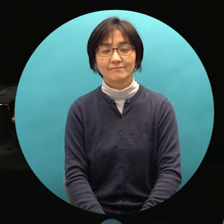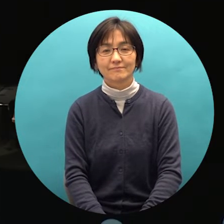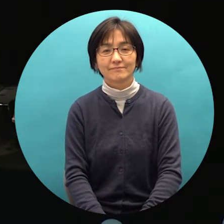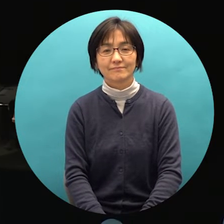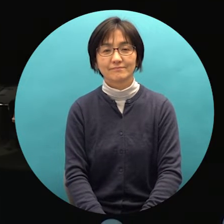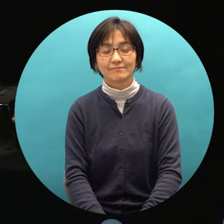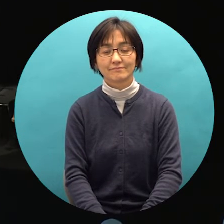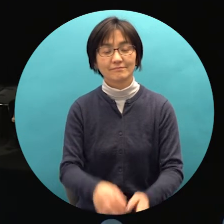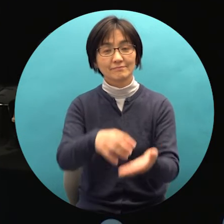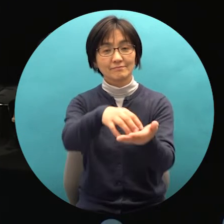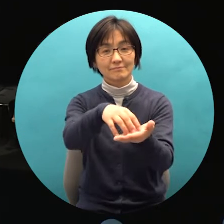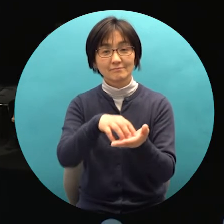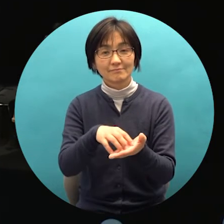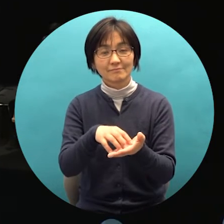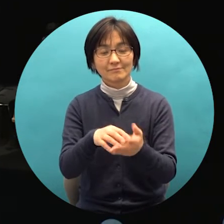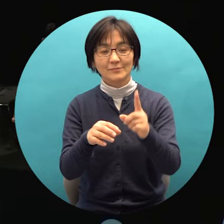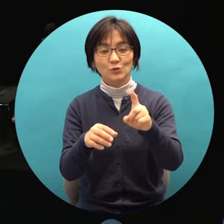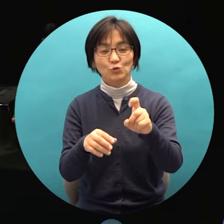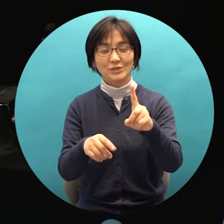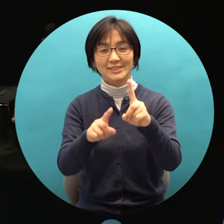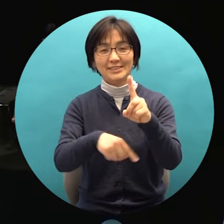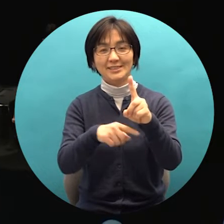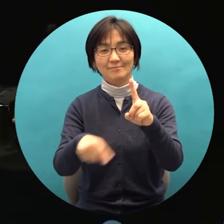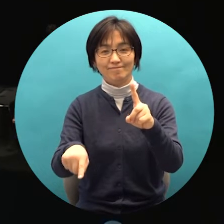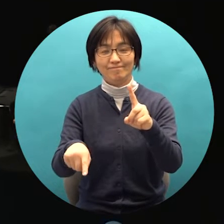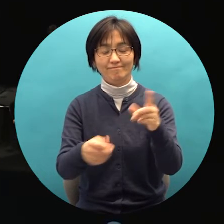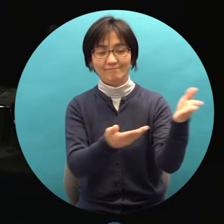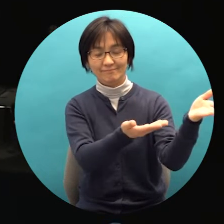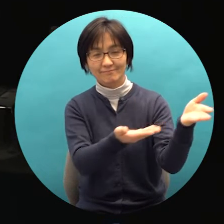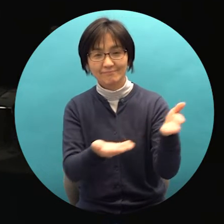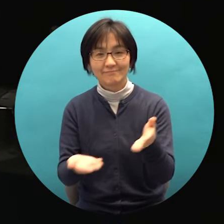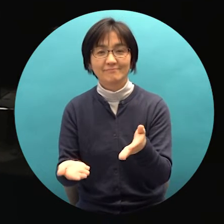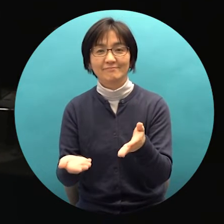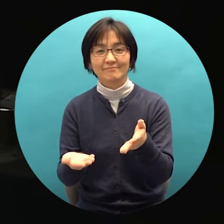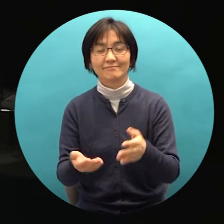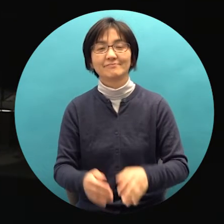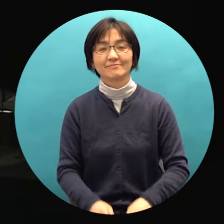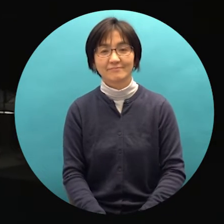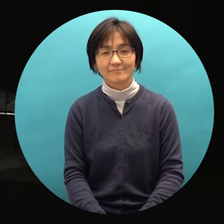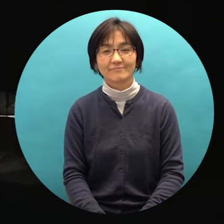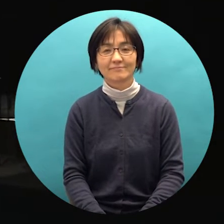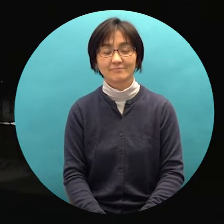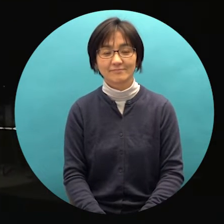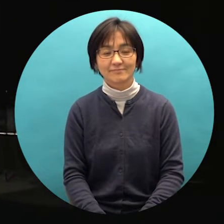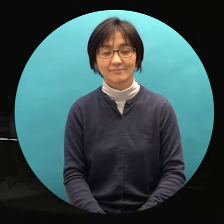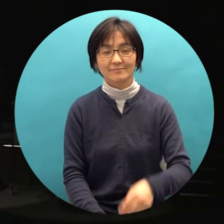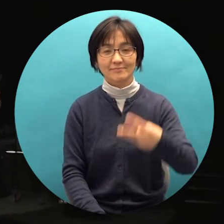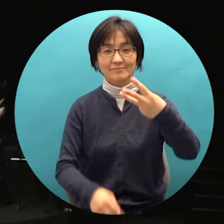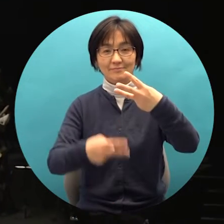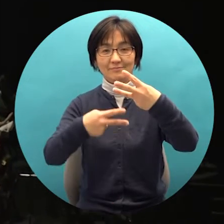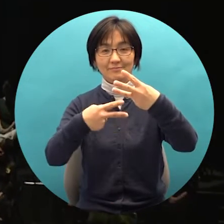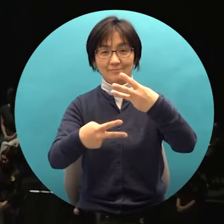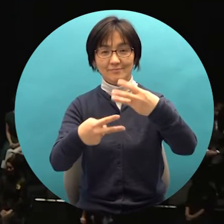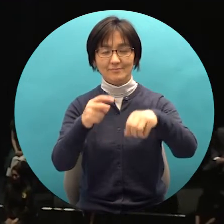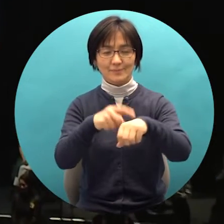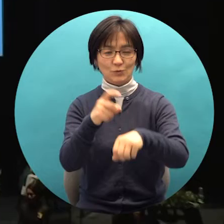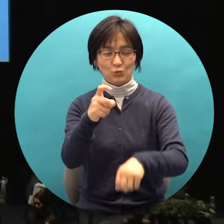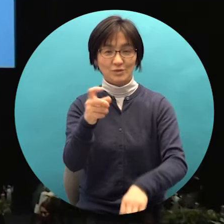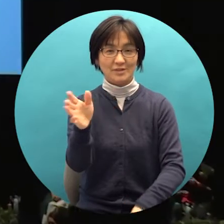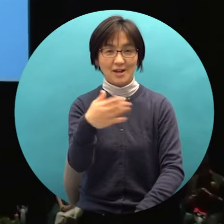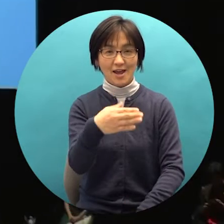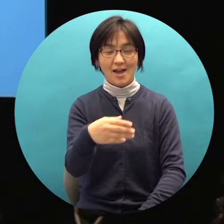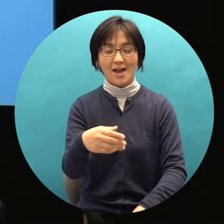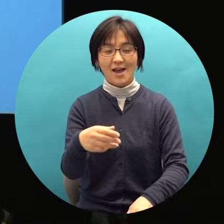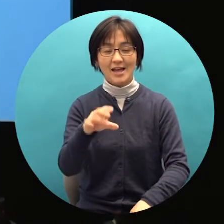。受賞された11名の皆様が来祭していただくことが決まりました。チケットピアに